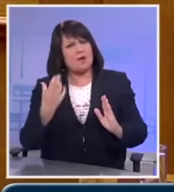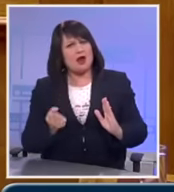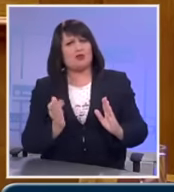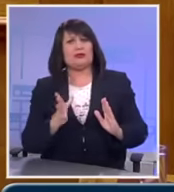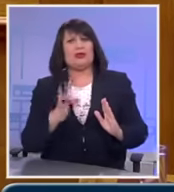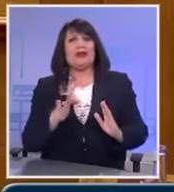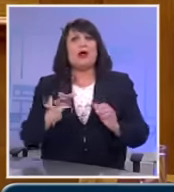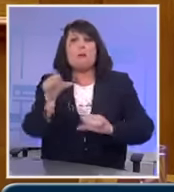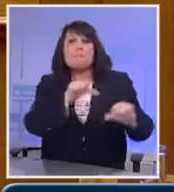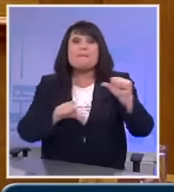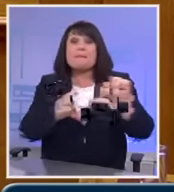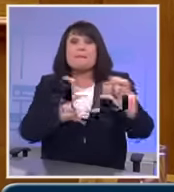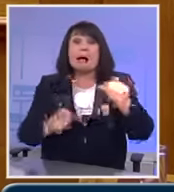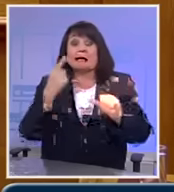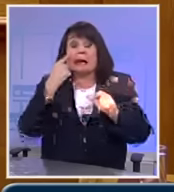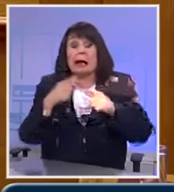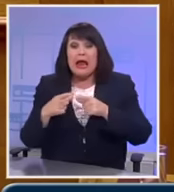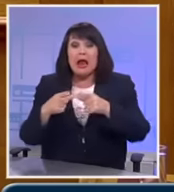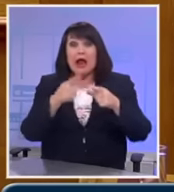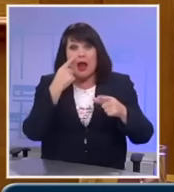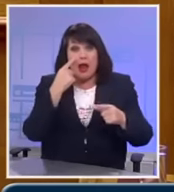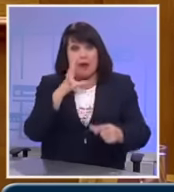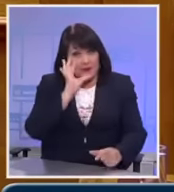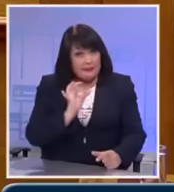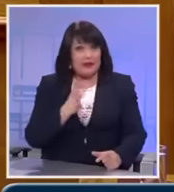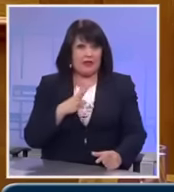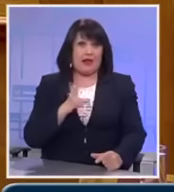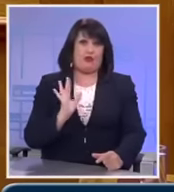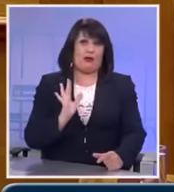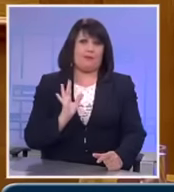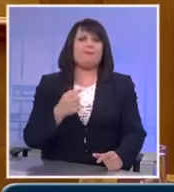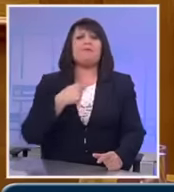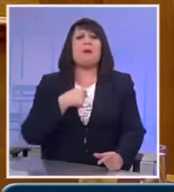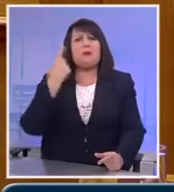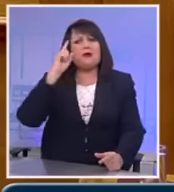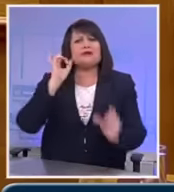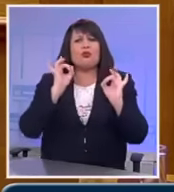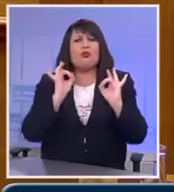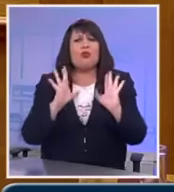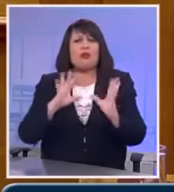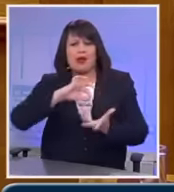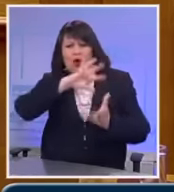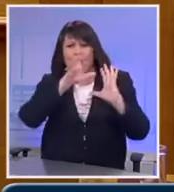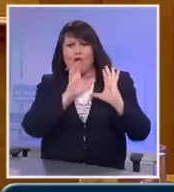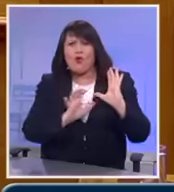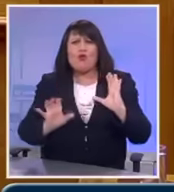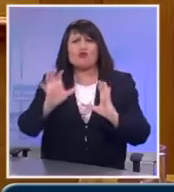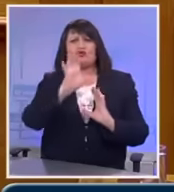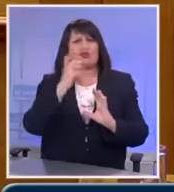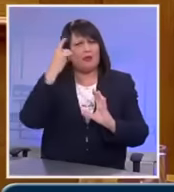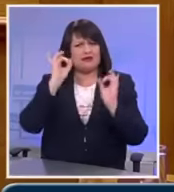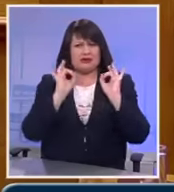βάρος στα πειραματικά είναι αλήθεια αλλά εγώ δεν γνωρίζω πουθενά στον κόσμο σε καμία